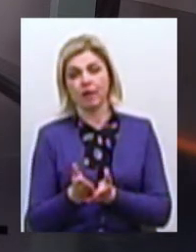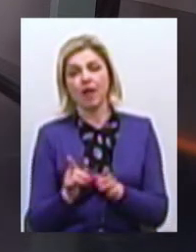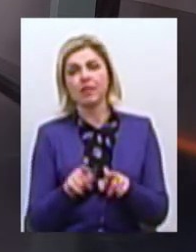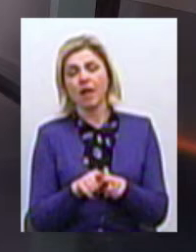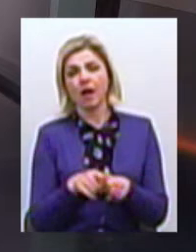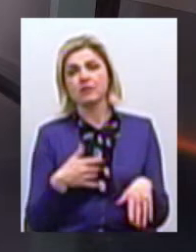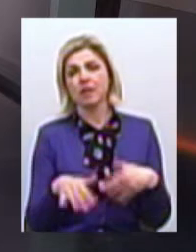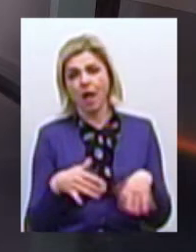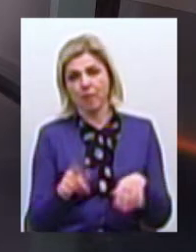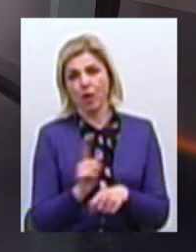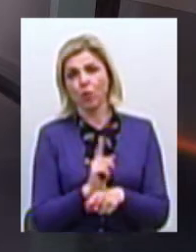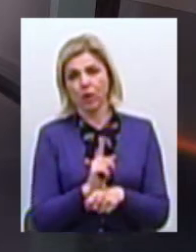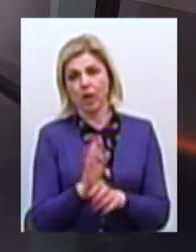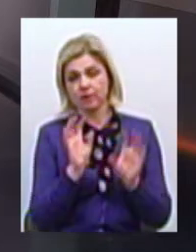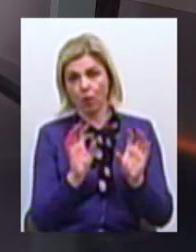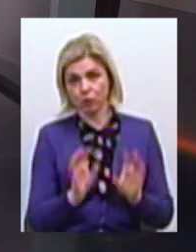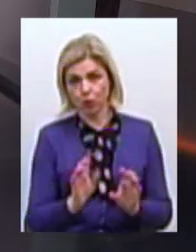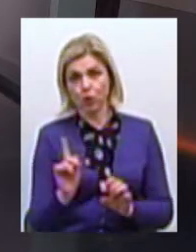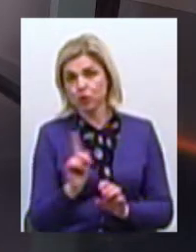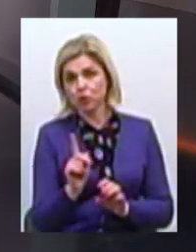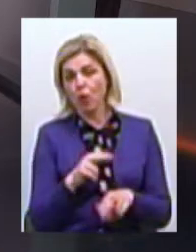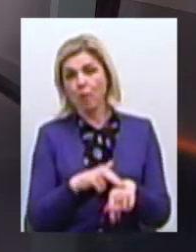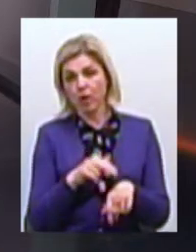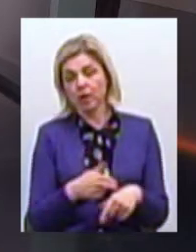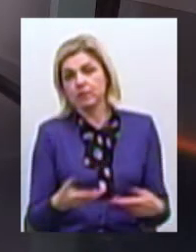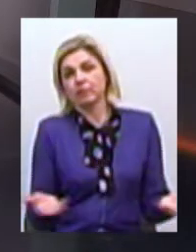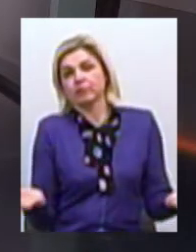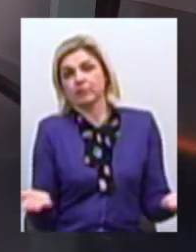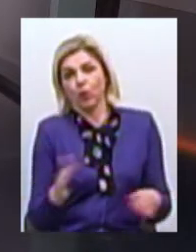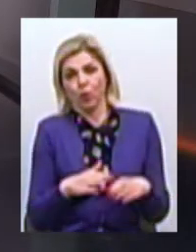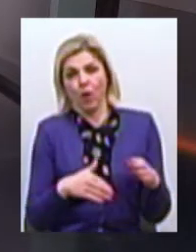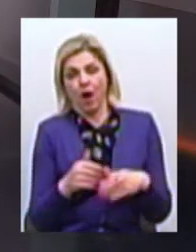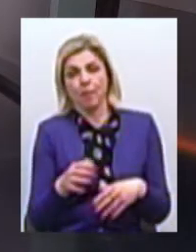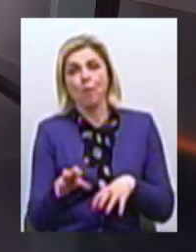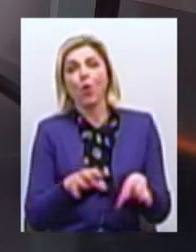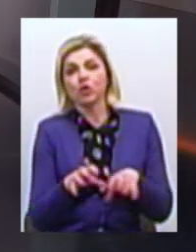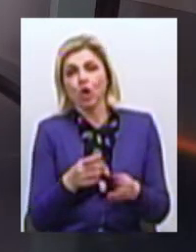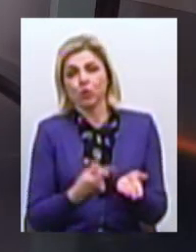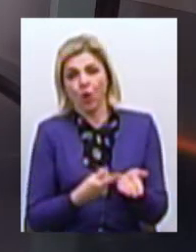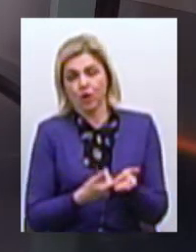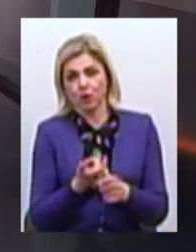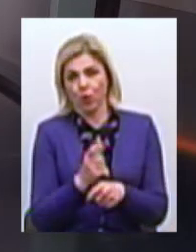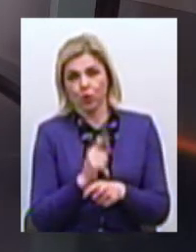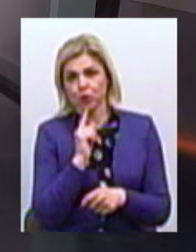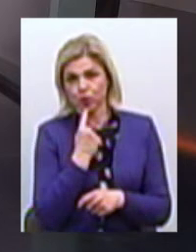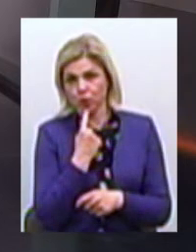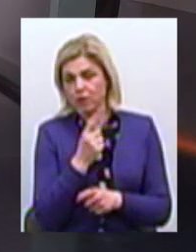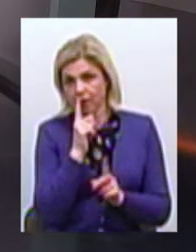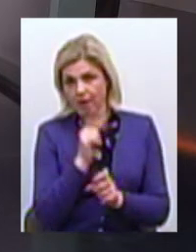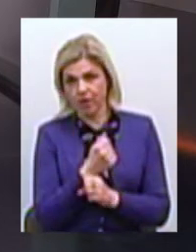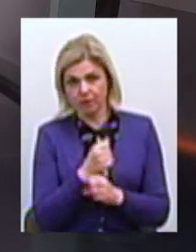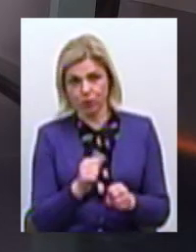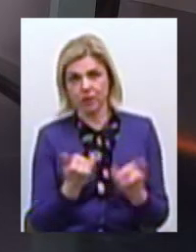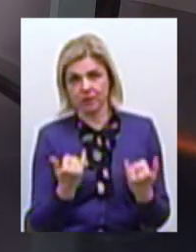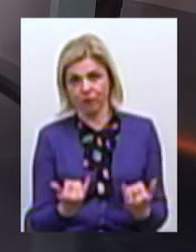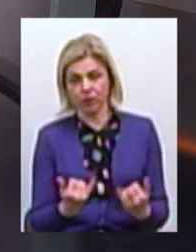слабо урегулирована законодательно, что полиция просто разводит руками. Мошенничество доказать очень сложно, практически невозможно на